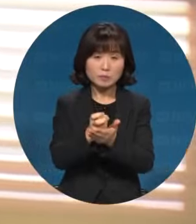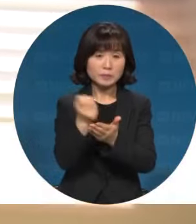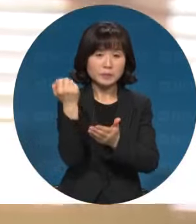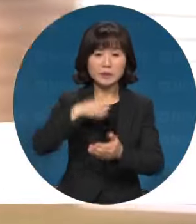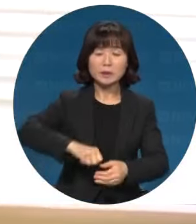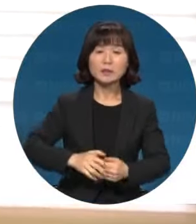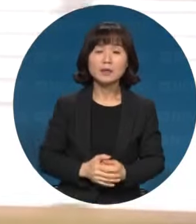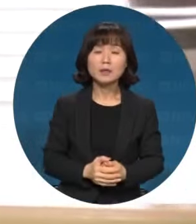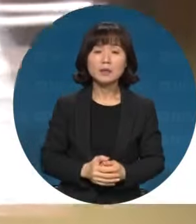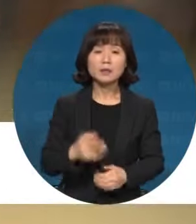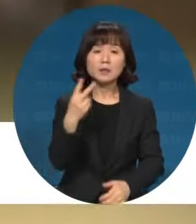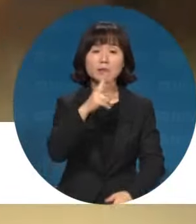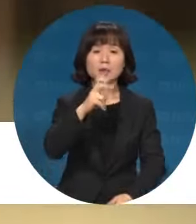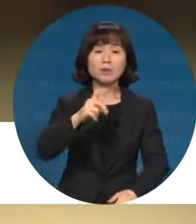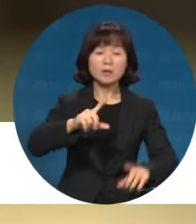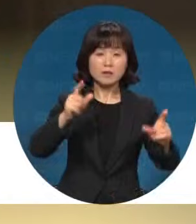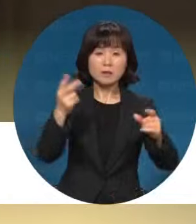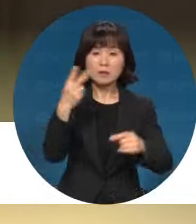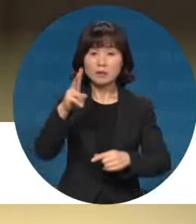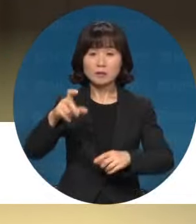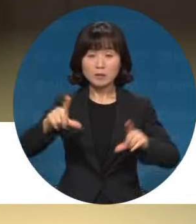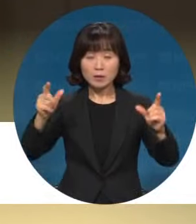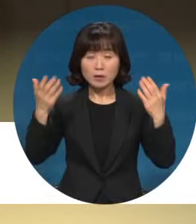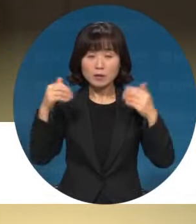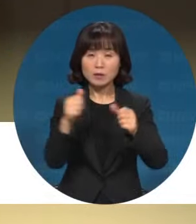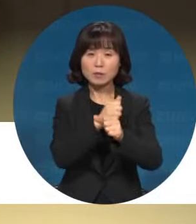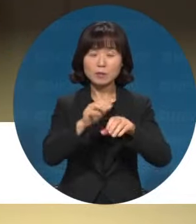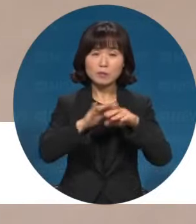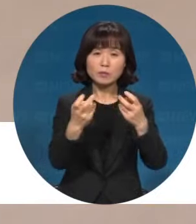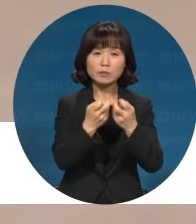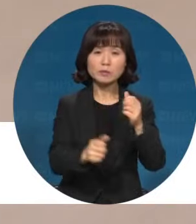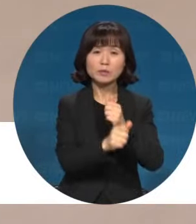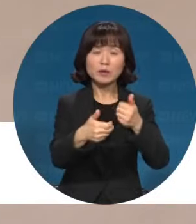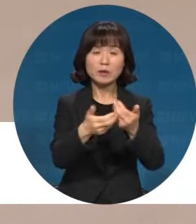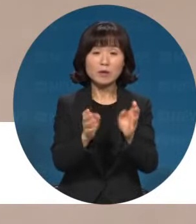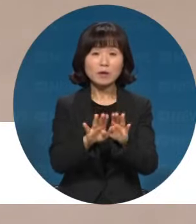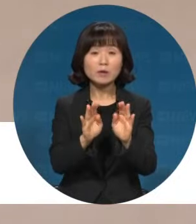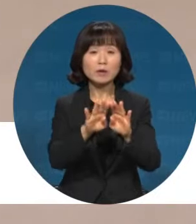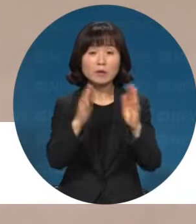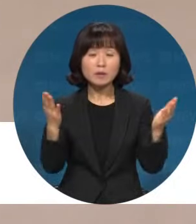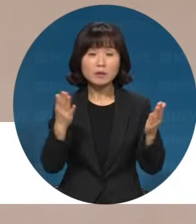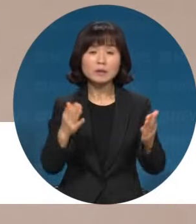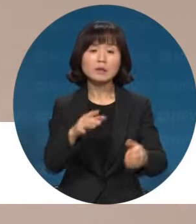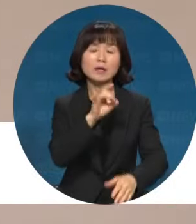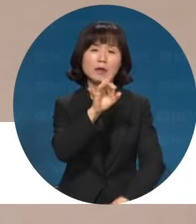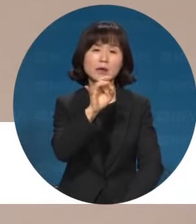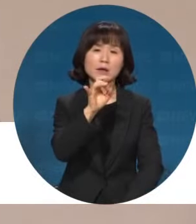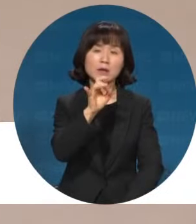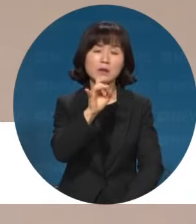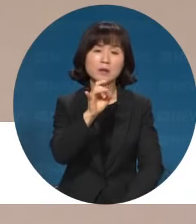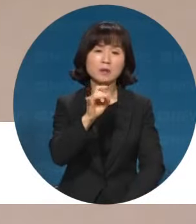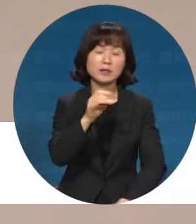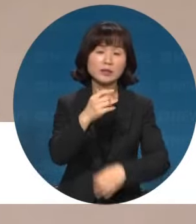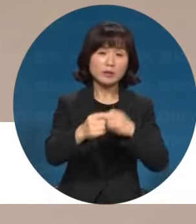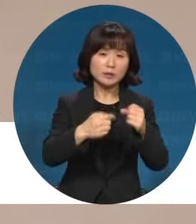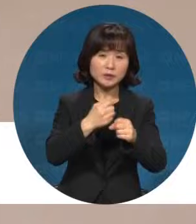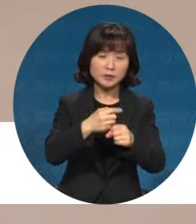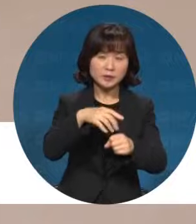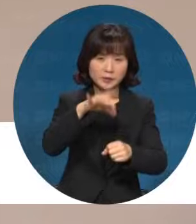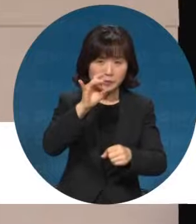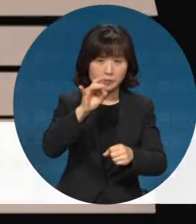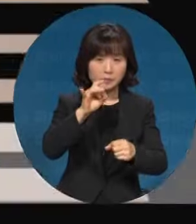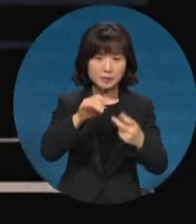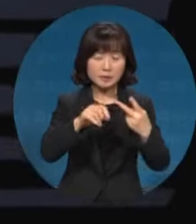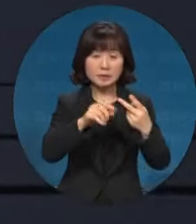2021년과 지난해 학폭 대체기가 열린 건 각각 단 한 차례뿐 연초에 그의 학폭 예방 계획을 심의하기 위해 열린게